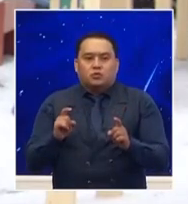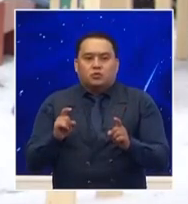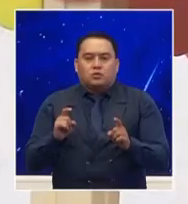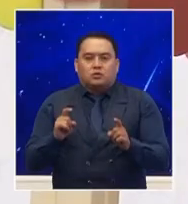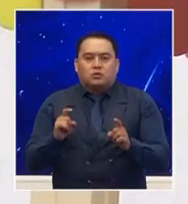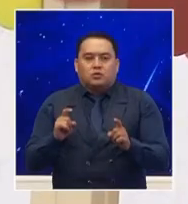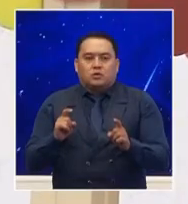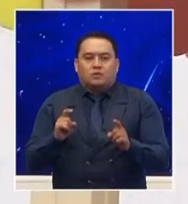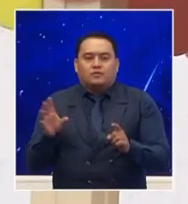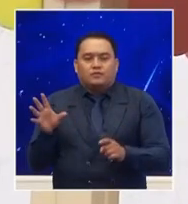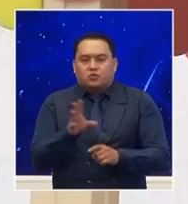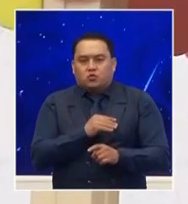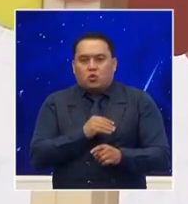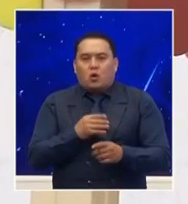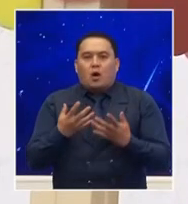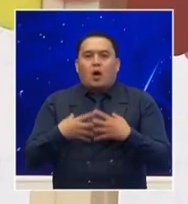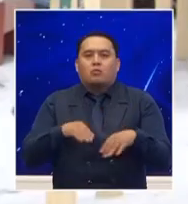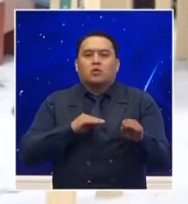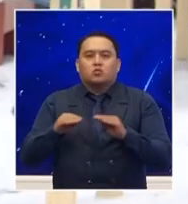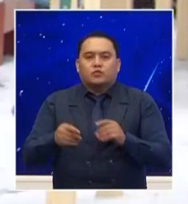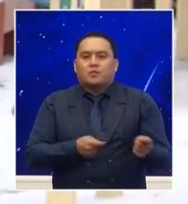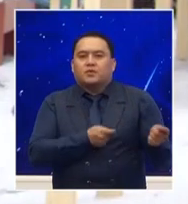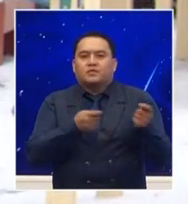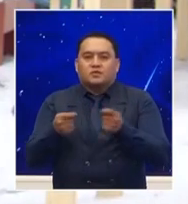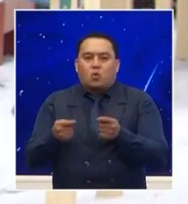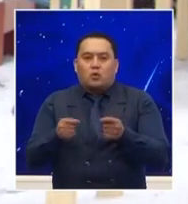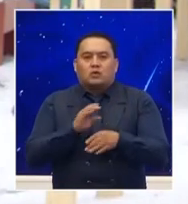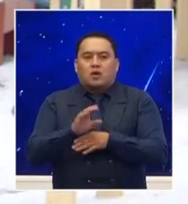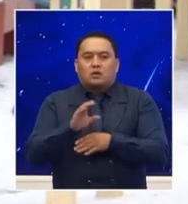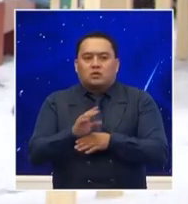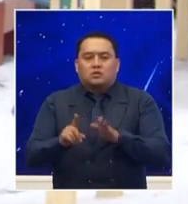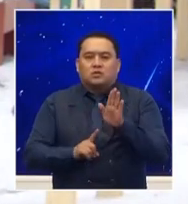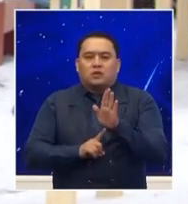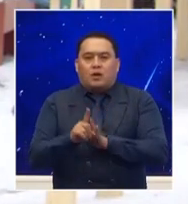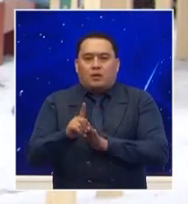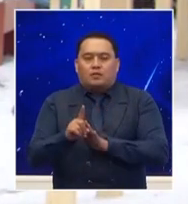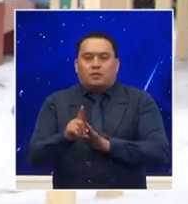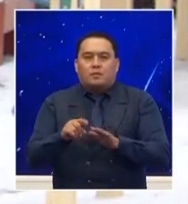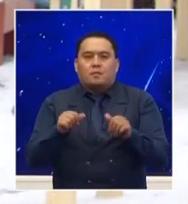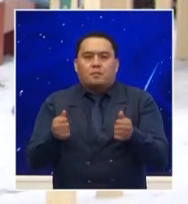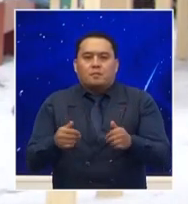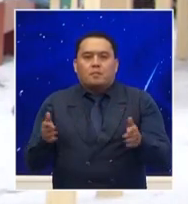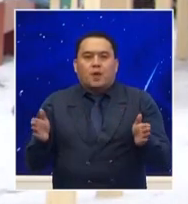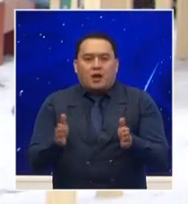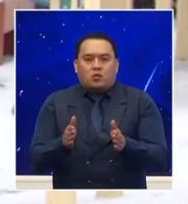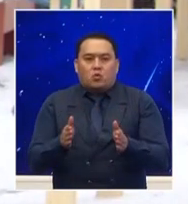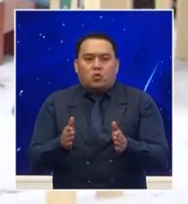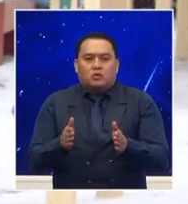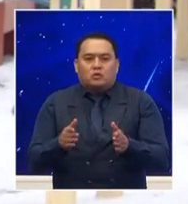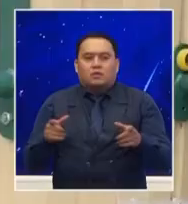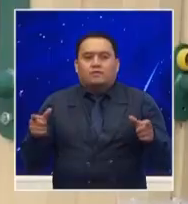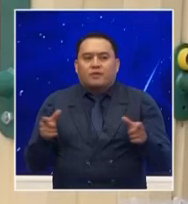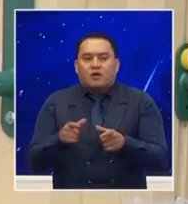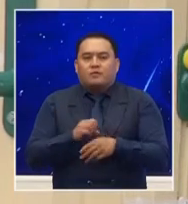столярный цех, плазменную резку купили и начали производить малые формы. Но с